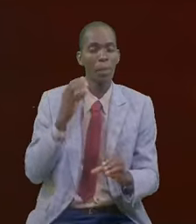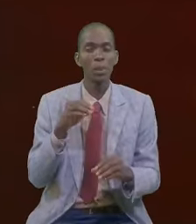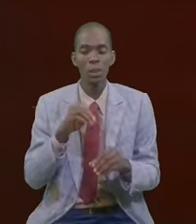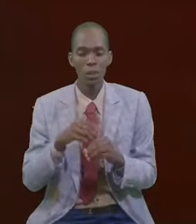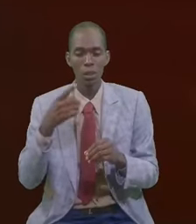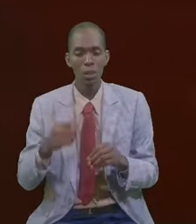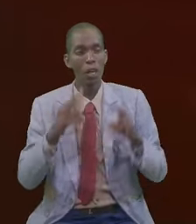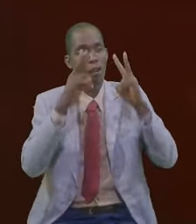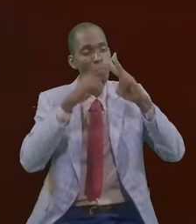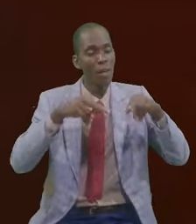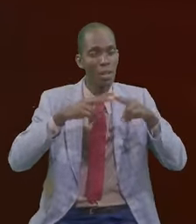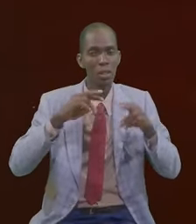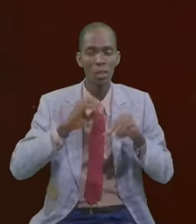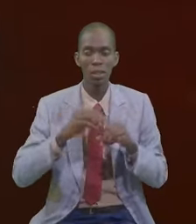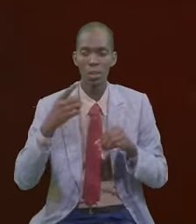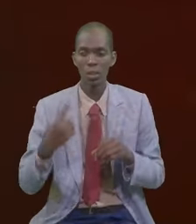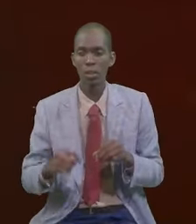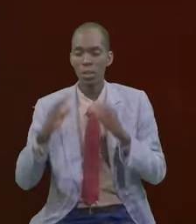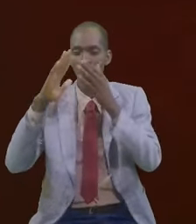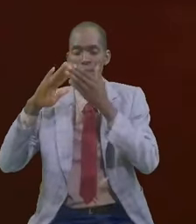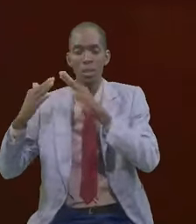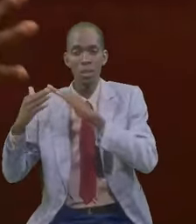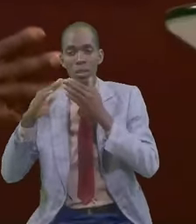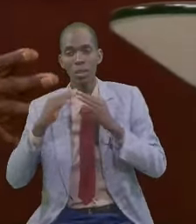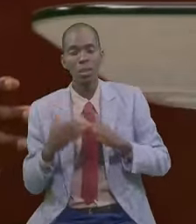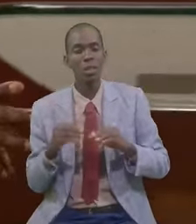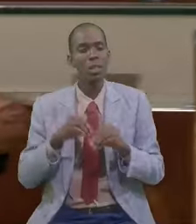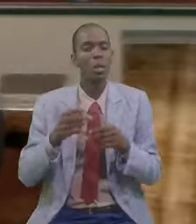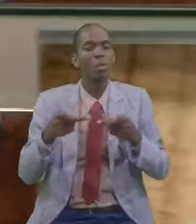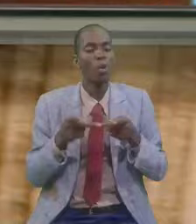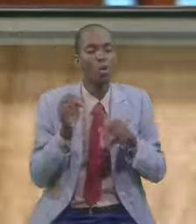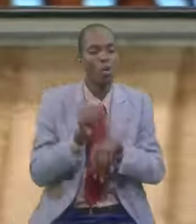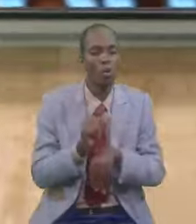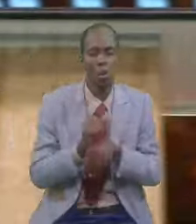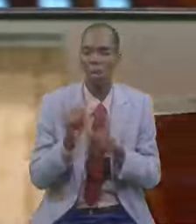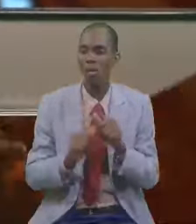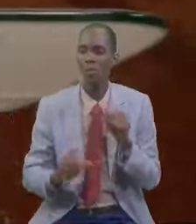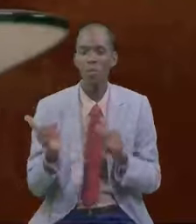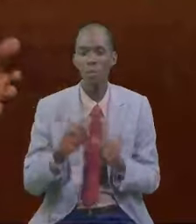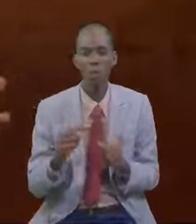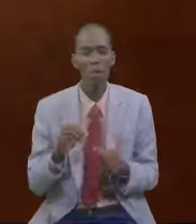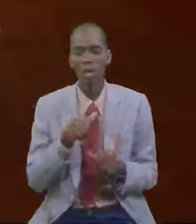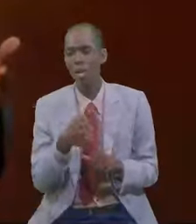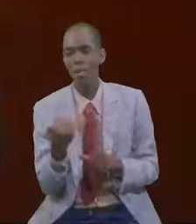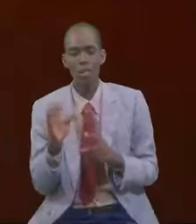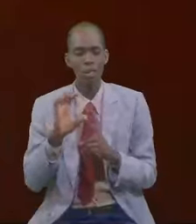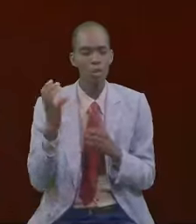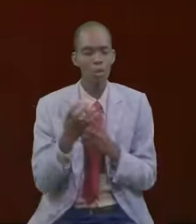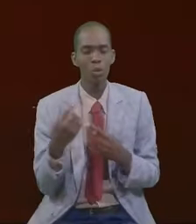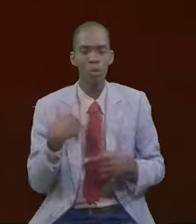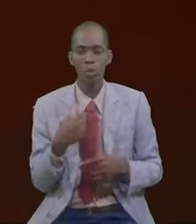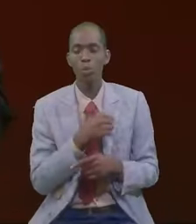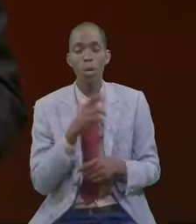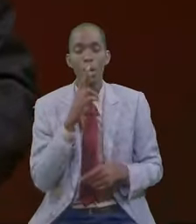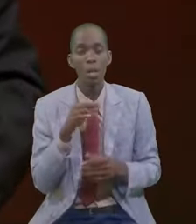village, en ville, au bureau, où que nous soyons, quel que soit l'état dans lequel nous nous trouvons,